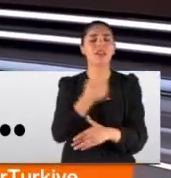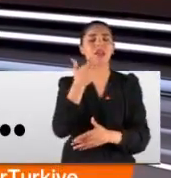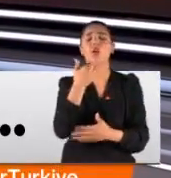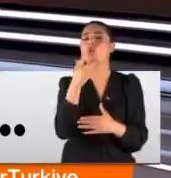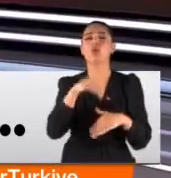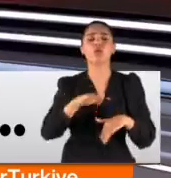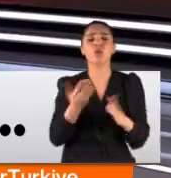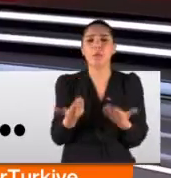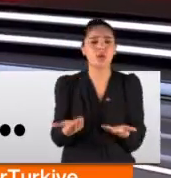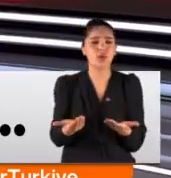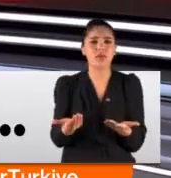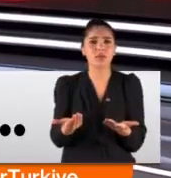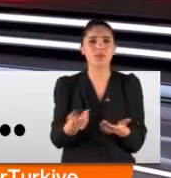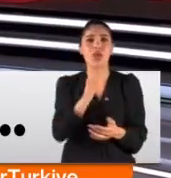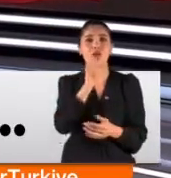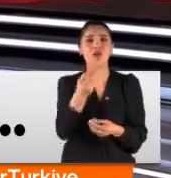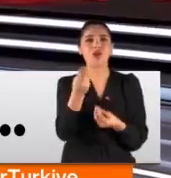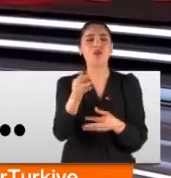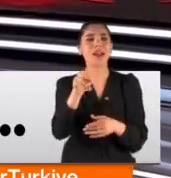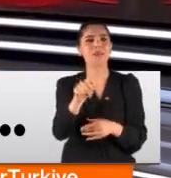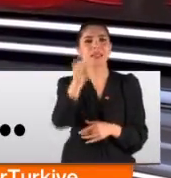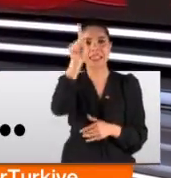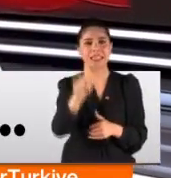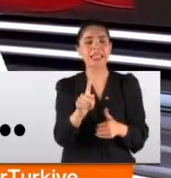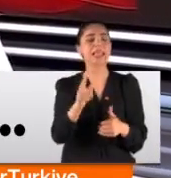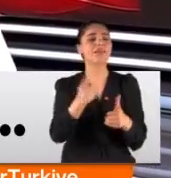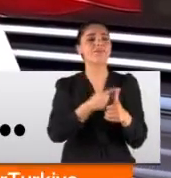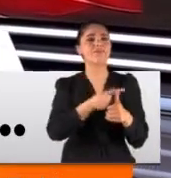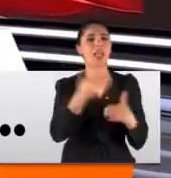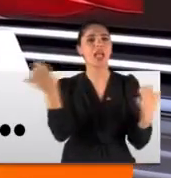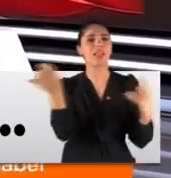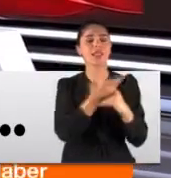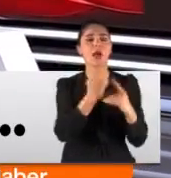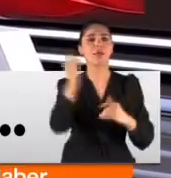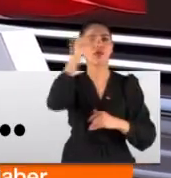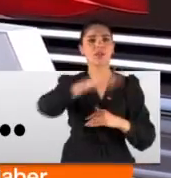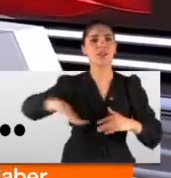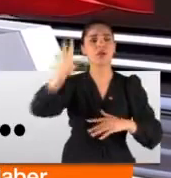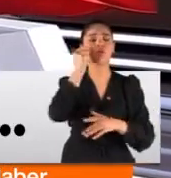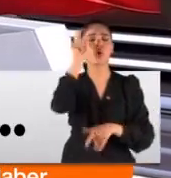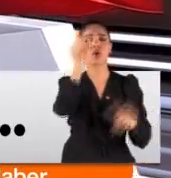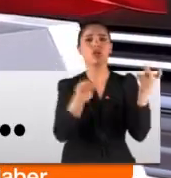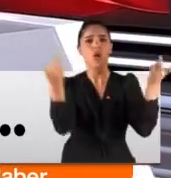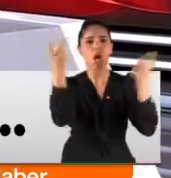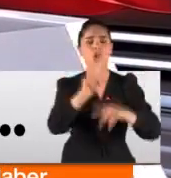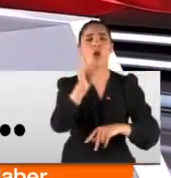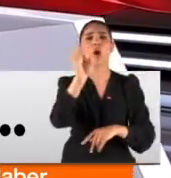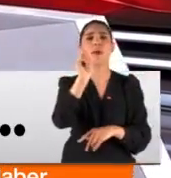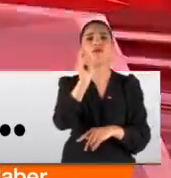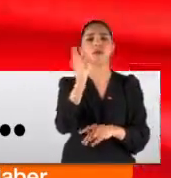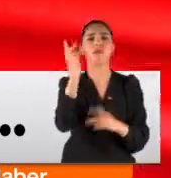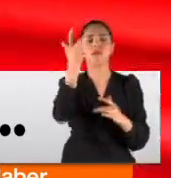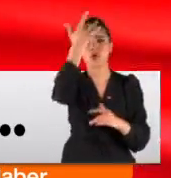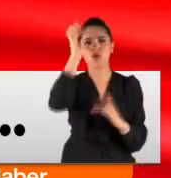vatandan bahsedemeyecektik. Söz verdiğimiz gibi ilk durağımıza darbeci hainlerin onlarca insanımızı katlettiği 15 Temmuz